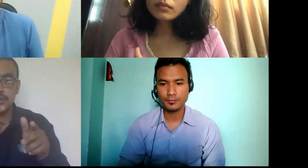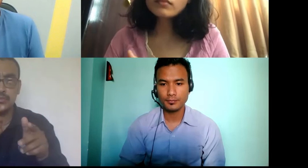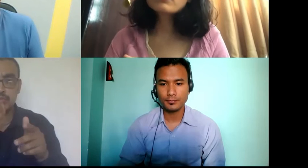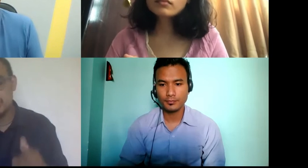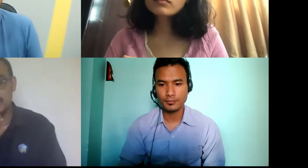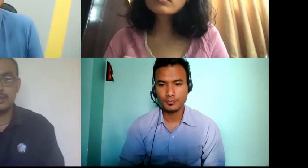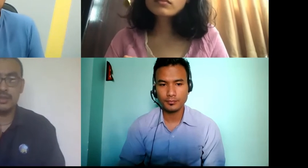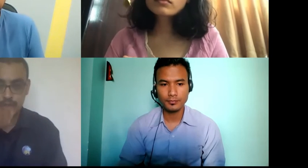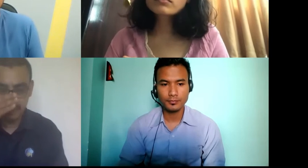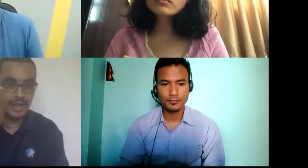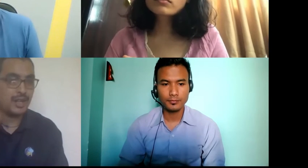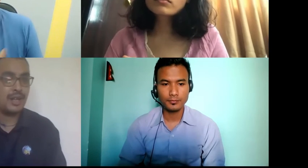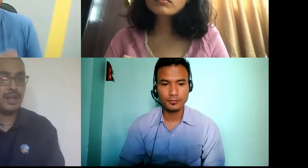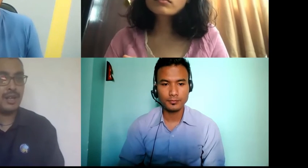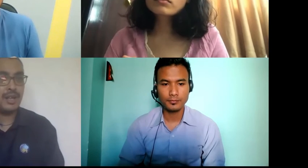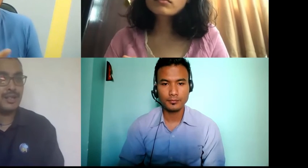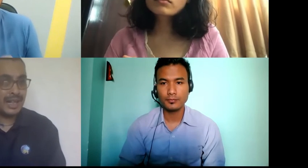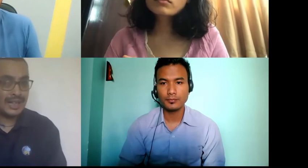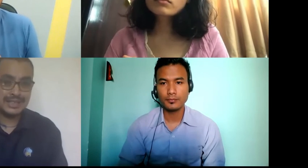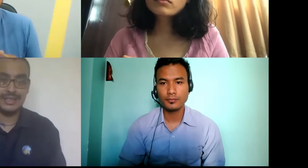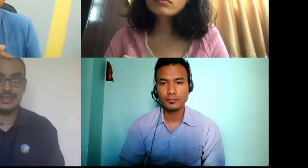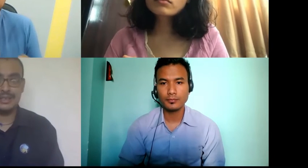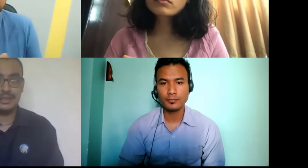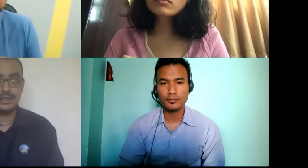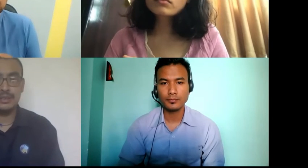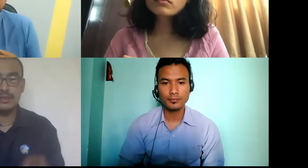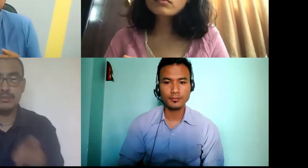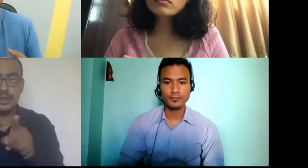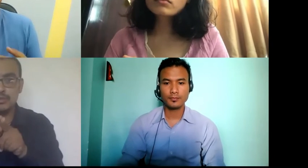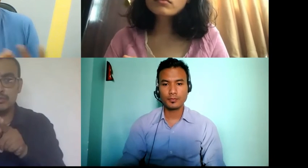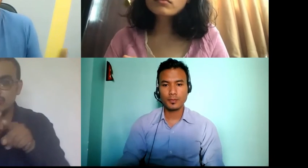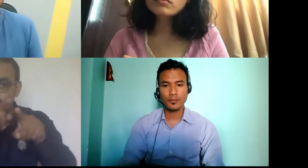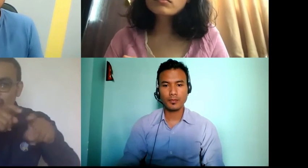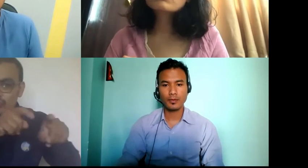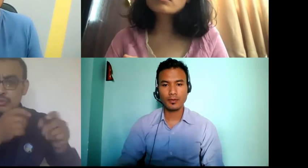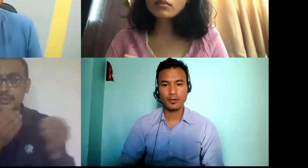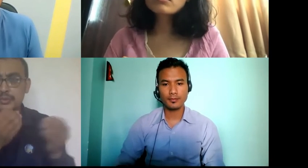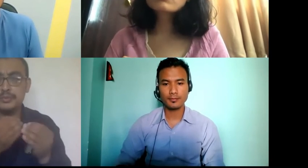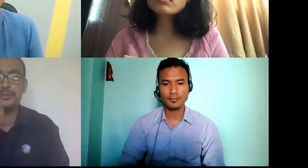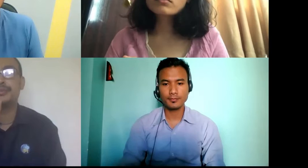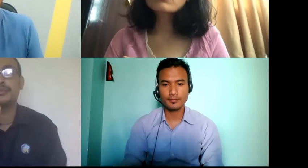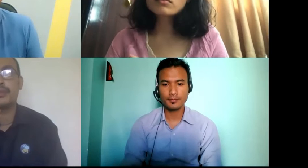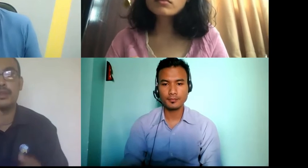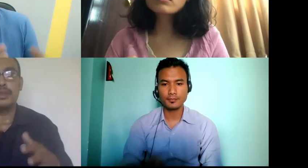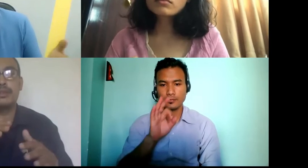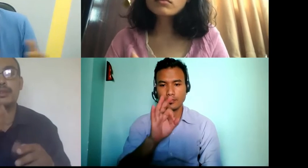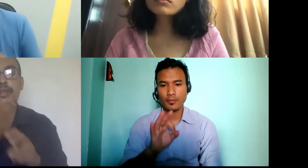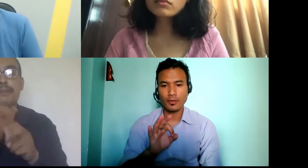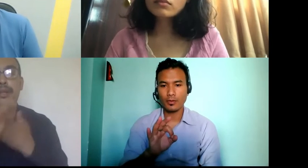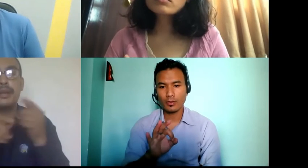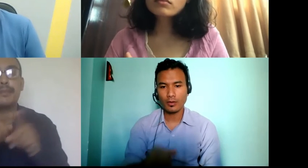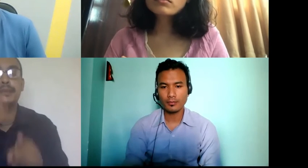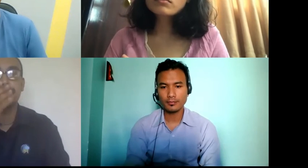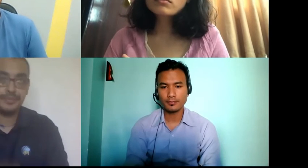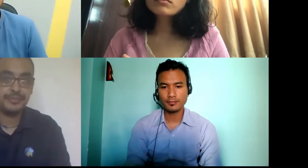होइन, अर्को पोलिटिक्स भयो, राजनीति भयो, अर्को खेलमा चाहिँ एकैचोटि मान्छेहरू चाहिँ एकअर्काप्रति आक्रमक हुने सम्भावना चाहिँ एकदम धेरै हुन्छ होइन, मानसिक